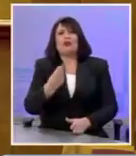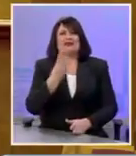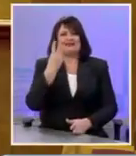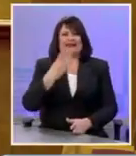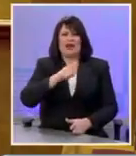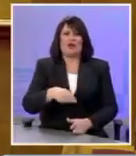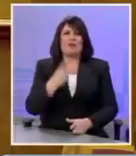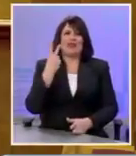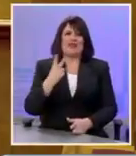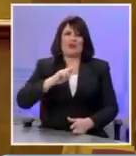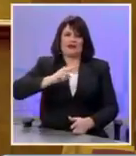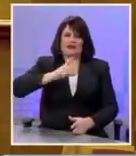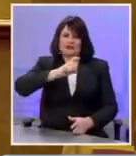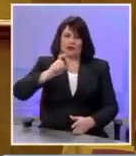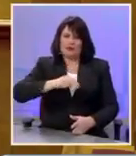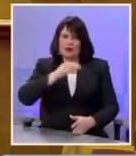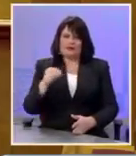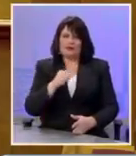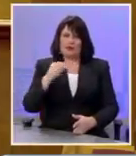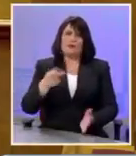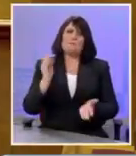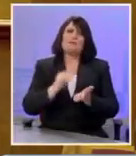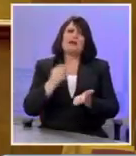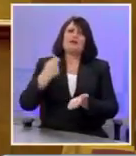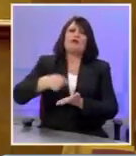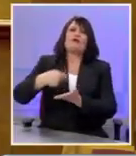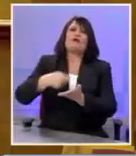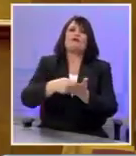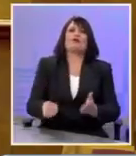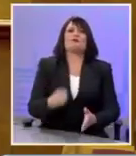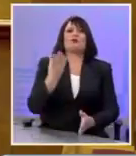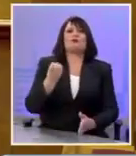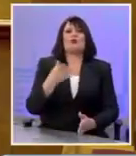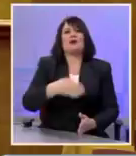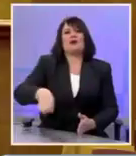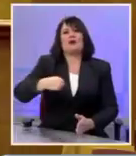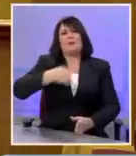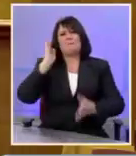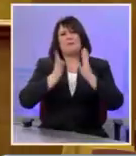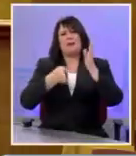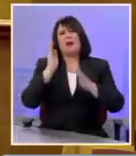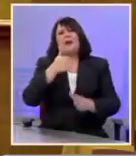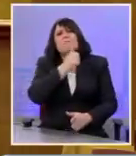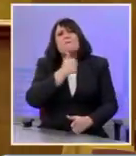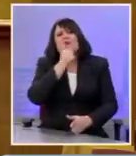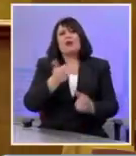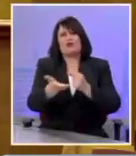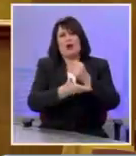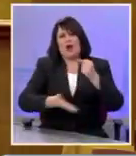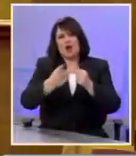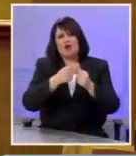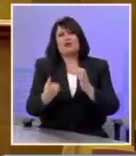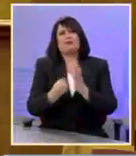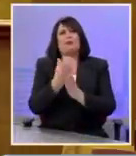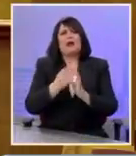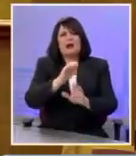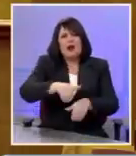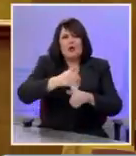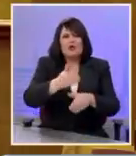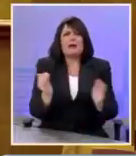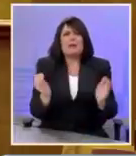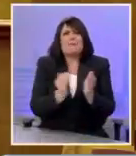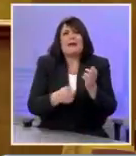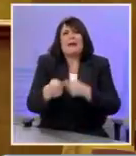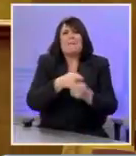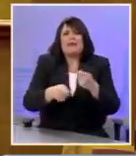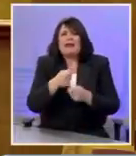3,2 δισεκατομμύρια ευρώ νέους φόρους. Γονατίζουν τους πάντες, αγρότες, παραγωγούς,